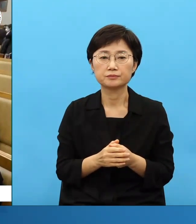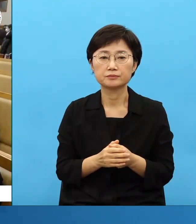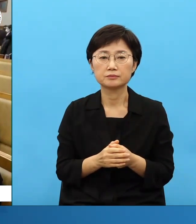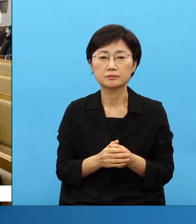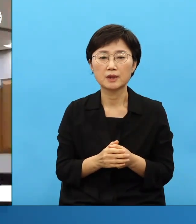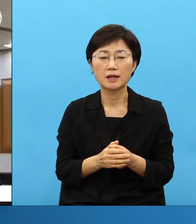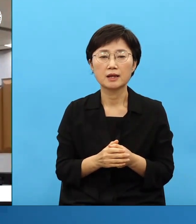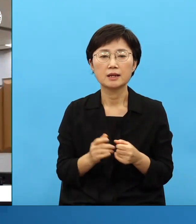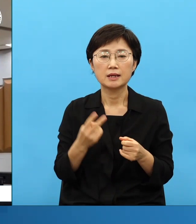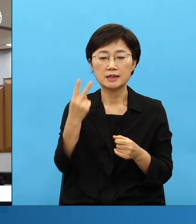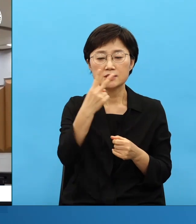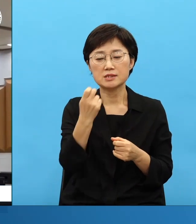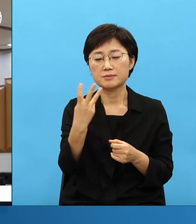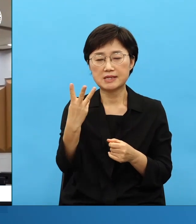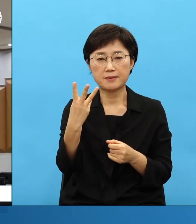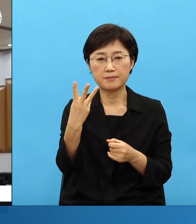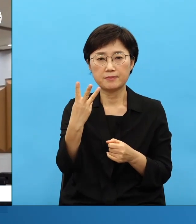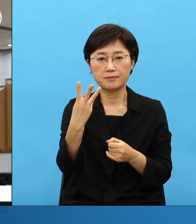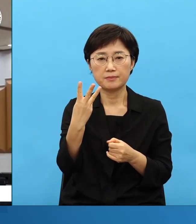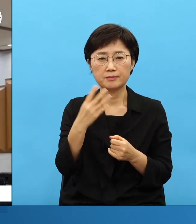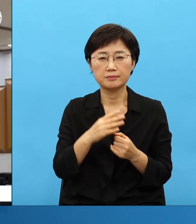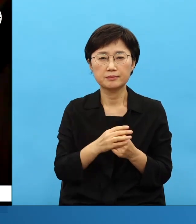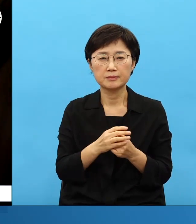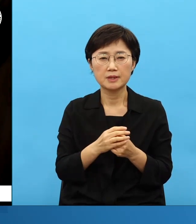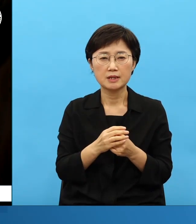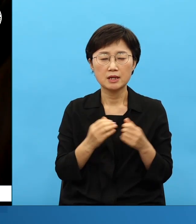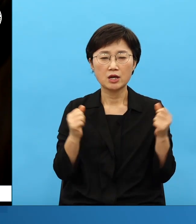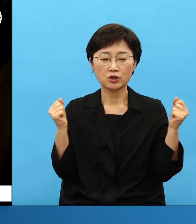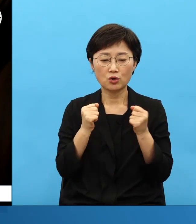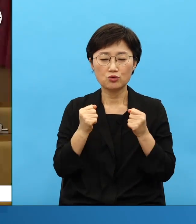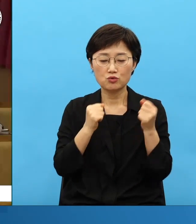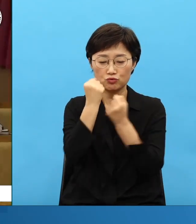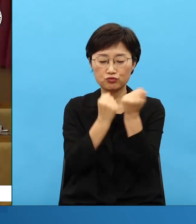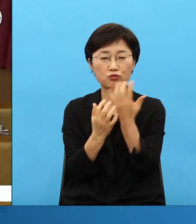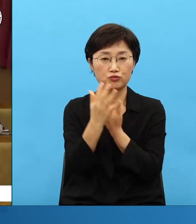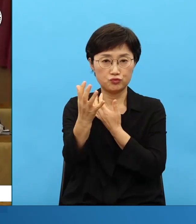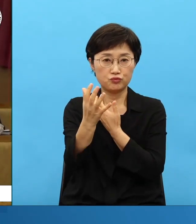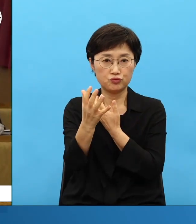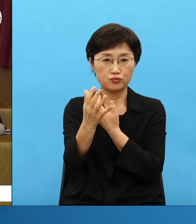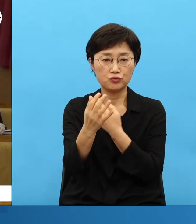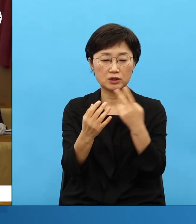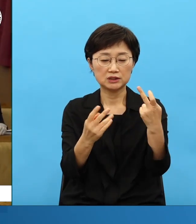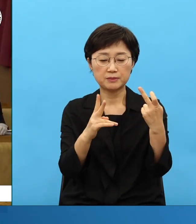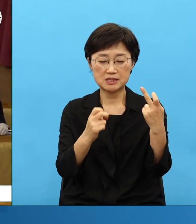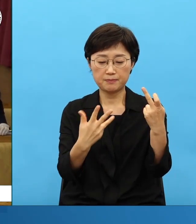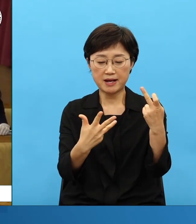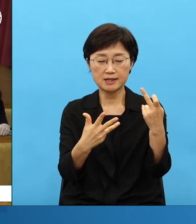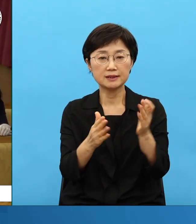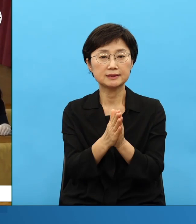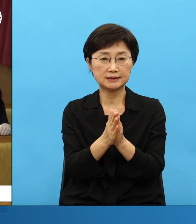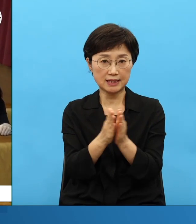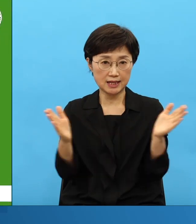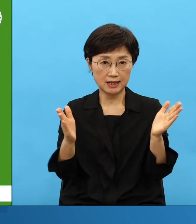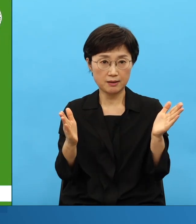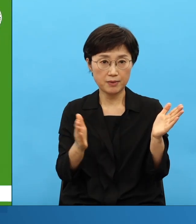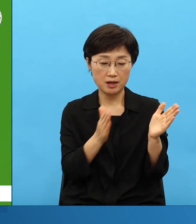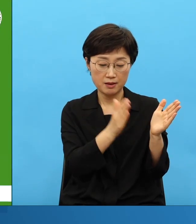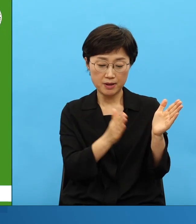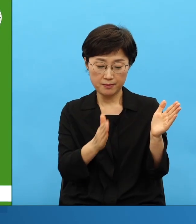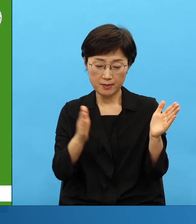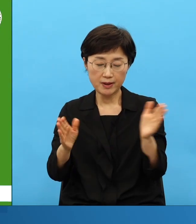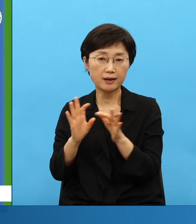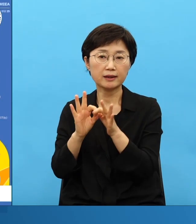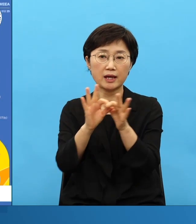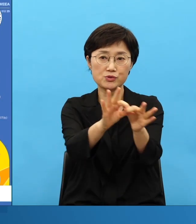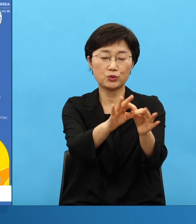2023년 새해 새 학기를 정확한 언약으로 시작하는 겨울 수련회가 오는 28일 예비대학생 수련회를 시작으로 내년 1월에도